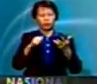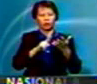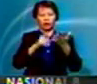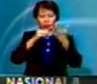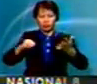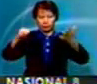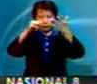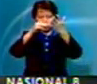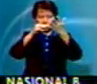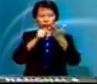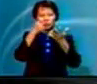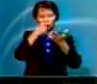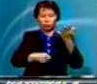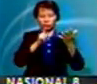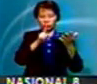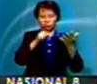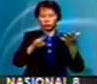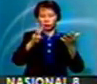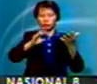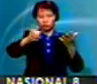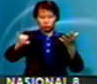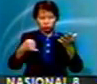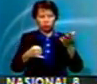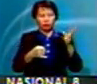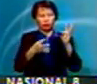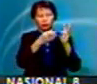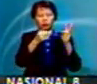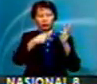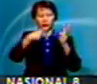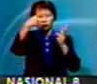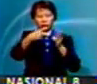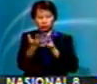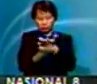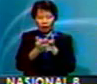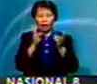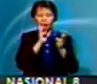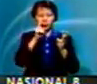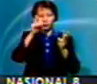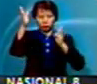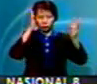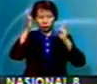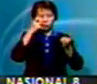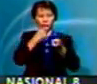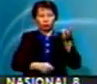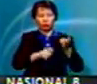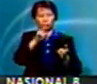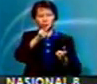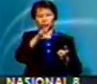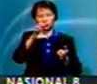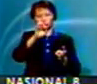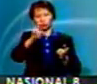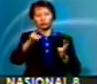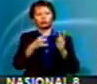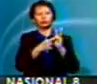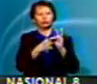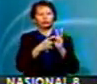Masjid Kubang Sawa dengan kos RM1.6 juta ringgit dan projek penapis air Satu Malaysia bernilai RM200,000